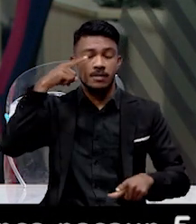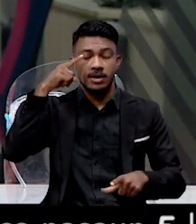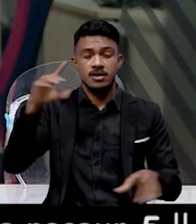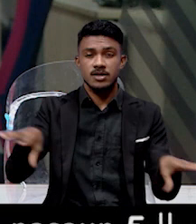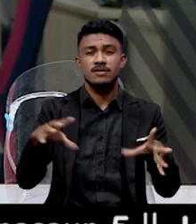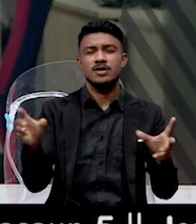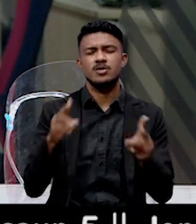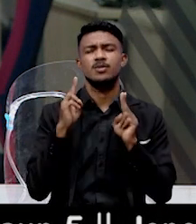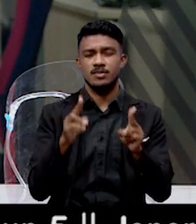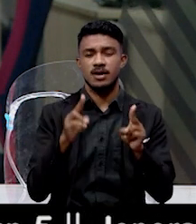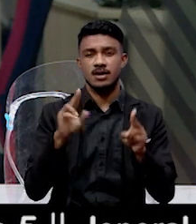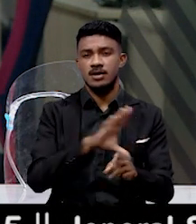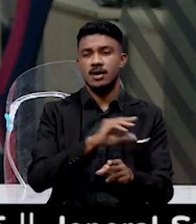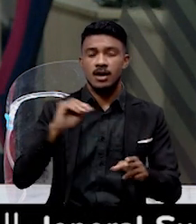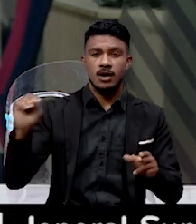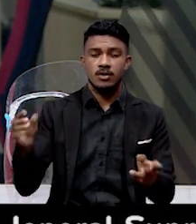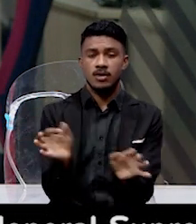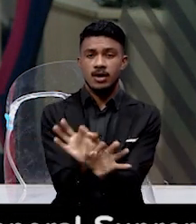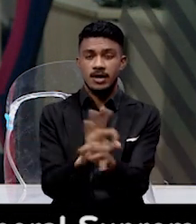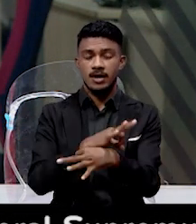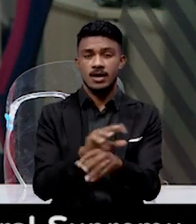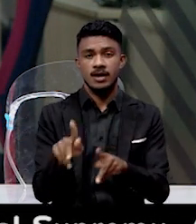makas hadiah ekonomia relarang.